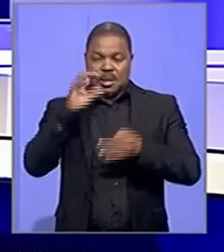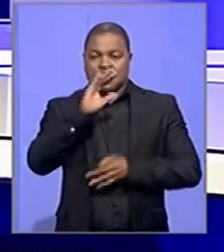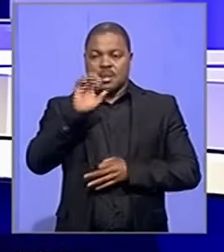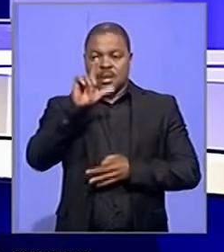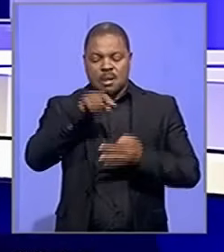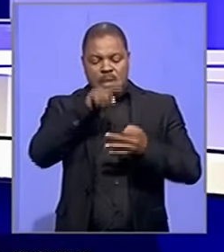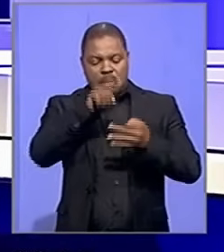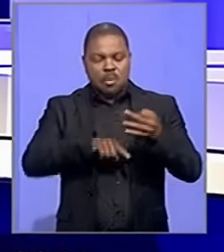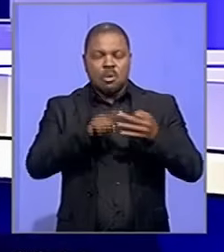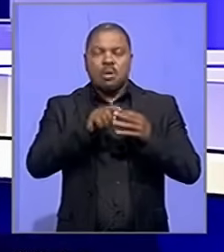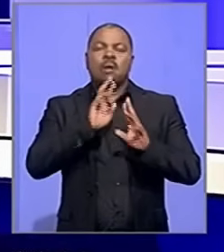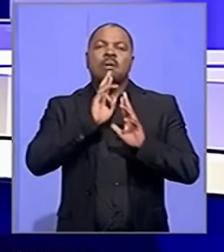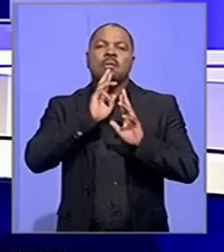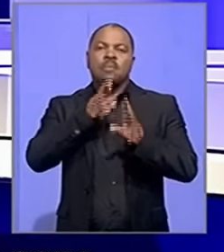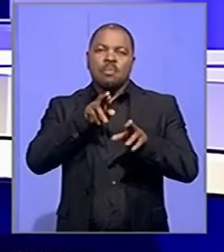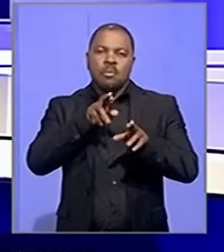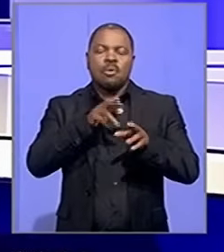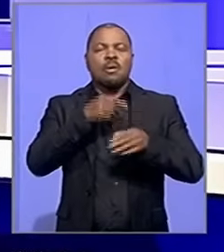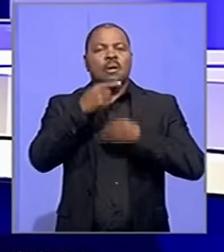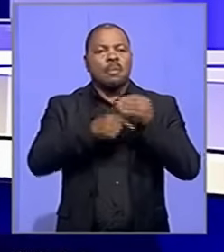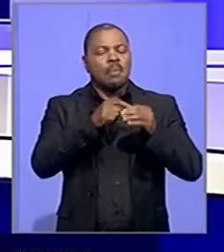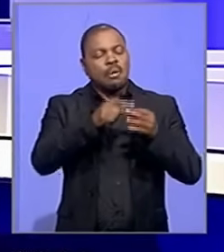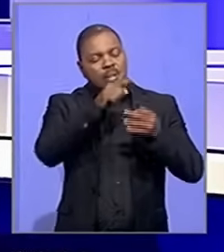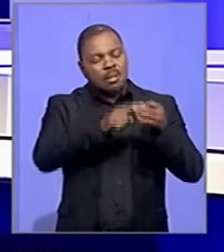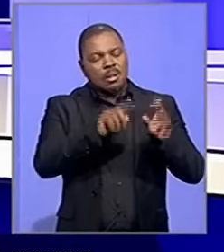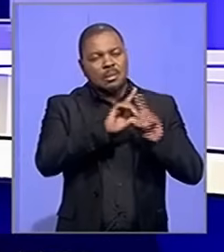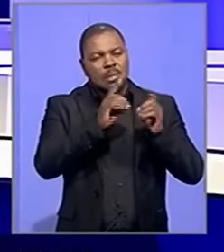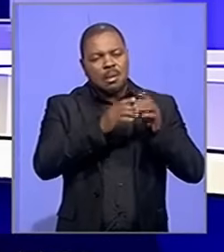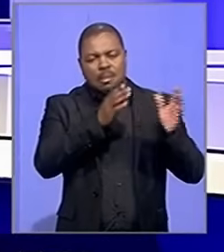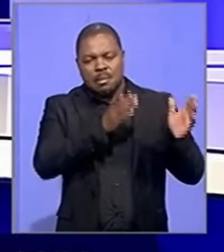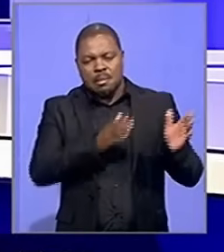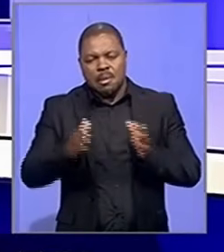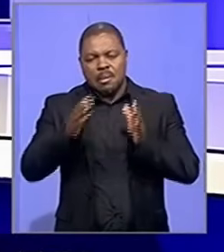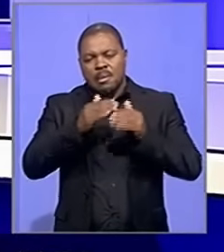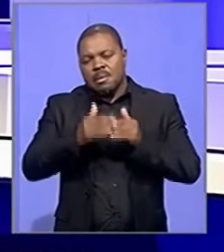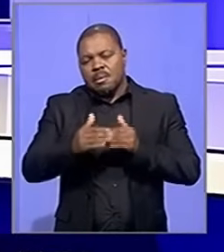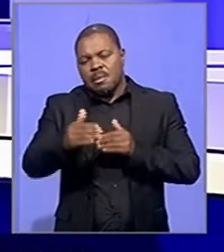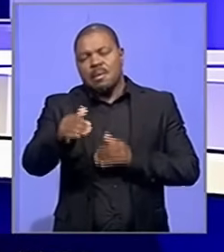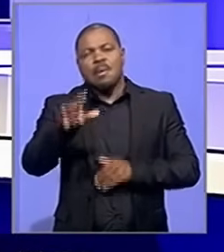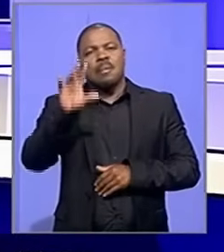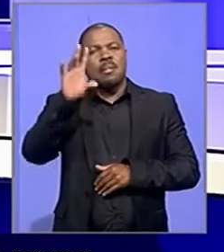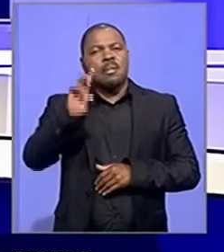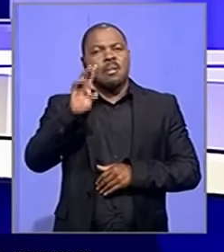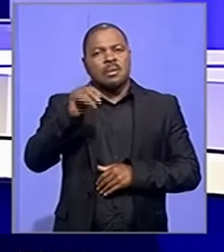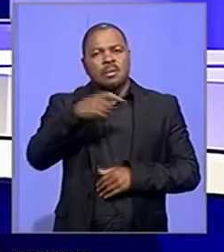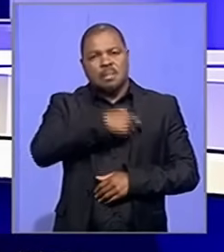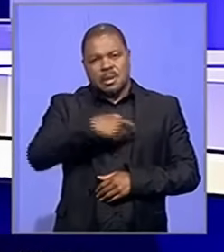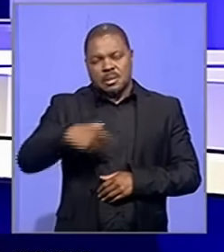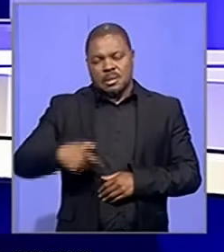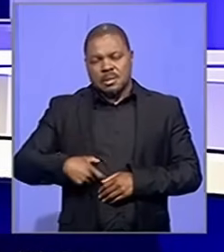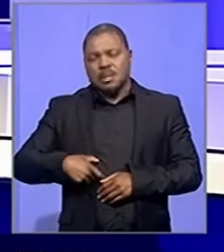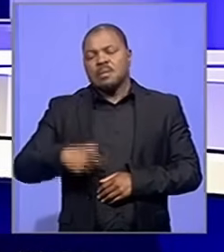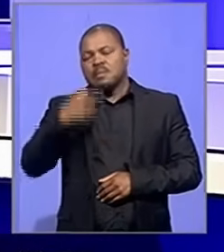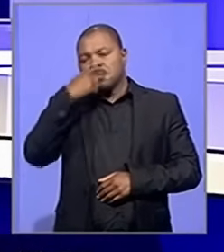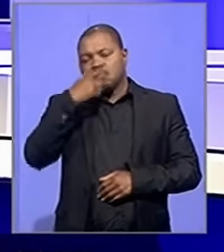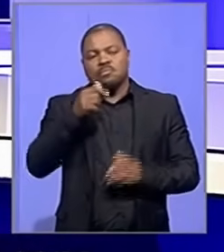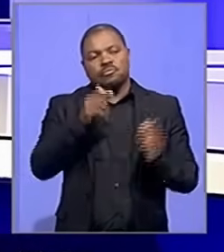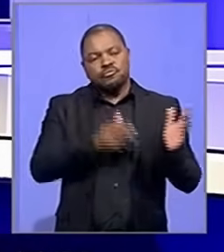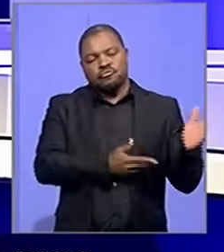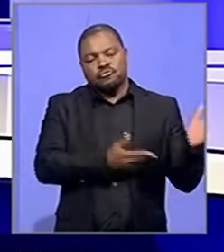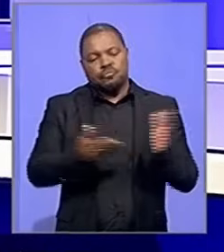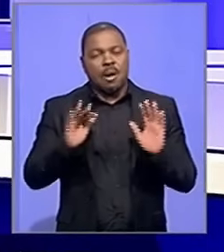ya bjale mabapi le boitukišetšo bja dikgoro tše ka borai bja tšona ka ga tlhomamišo ya mopresidente Cyril Ramaphosa bekeng yeo e tlago ka